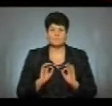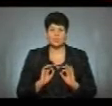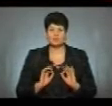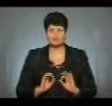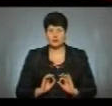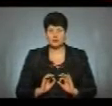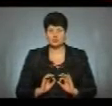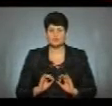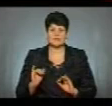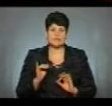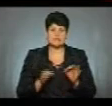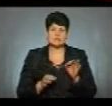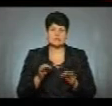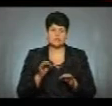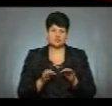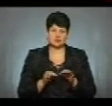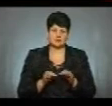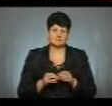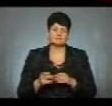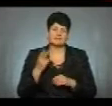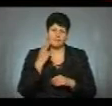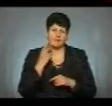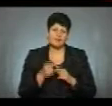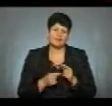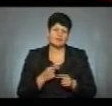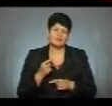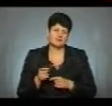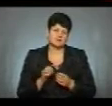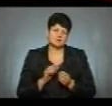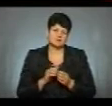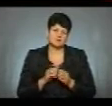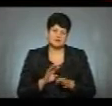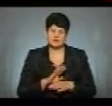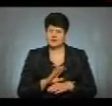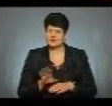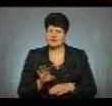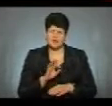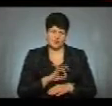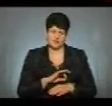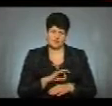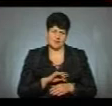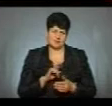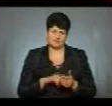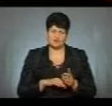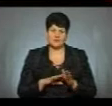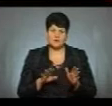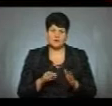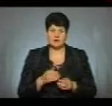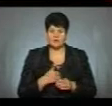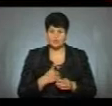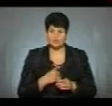і суди, вони традиційно не користувались довірою, але я